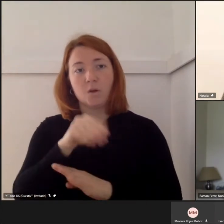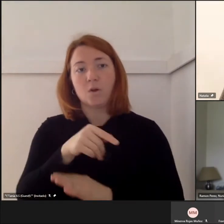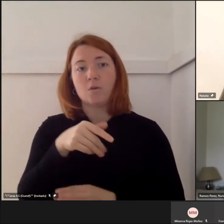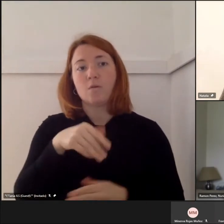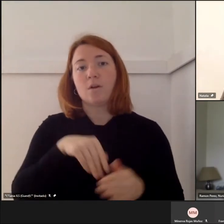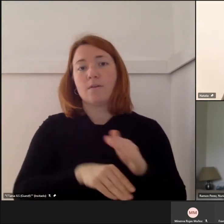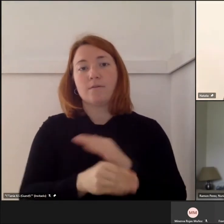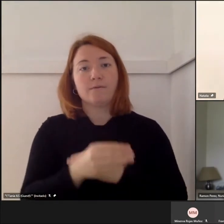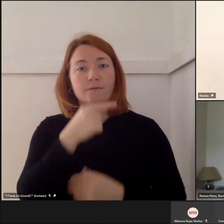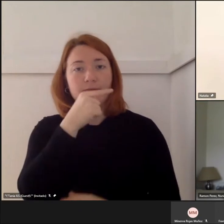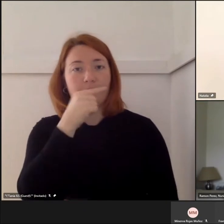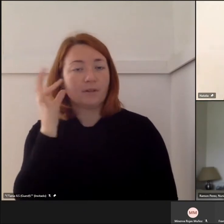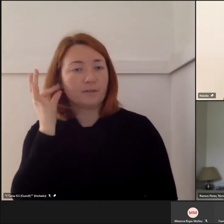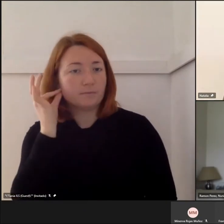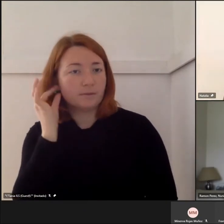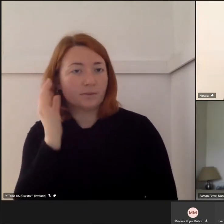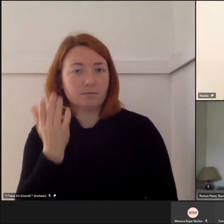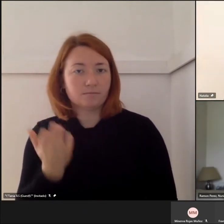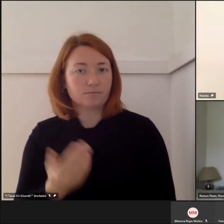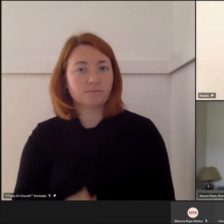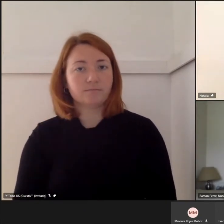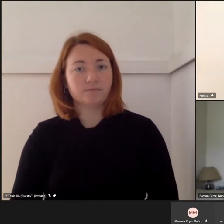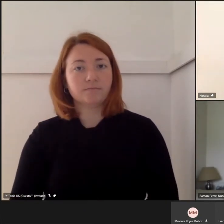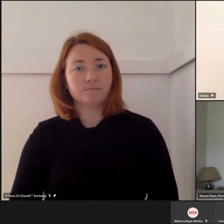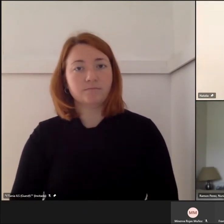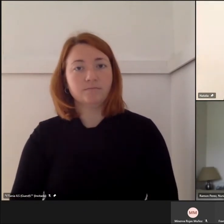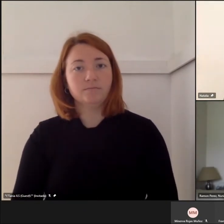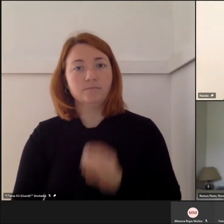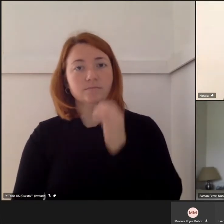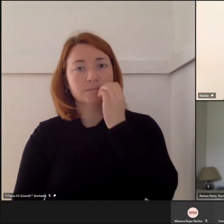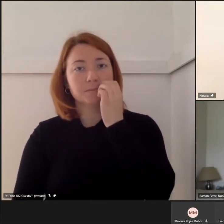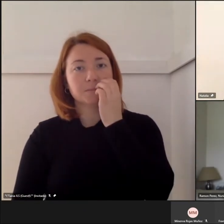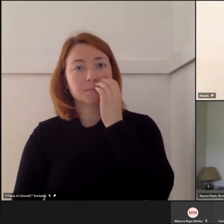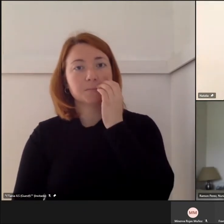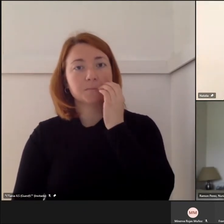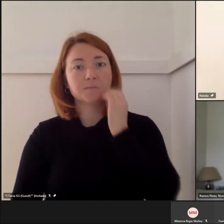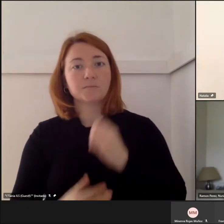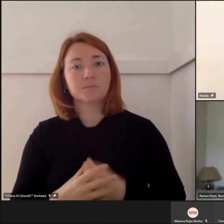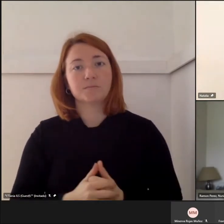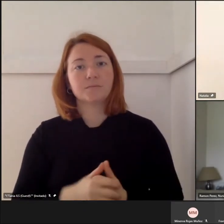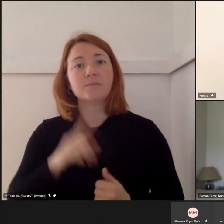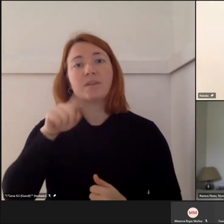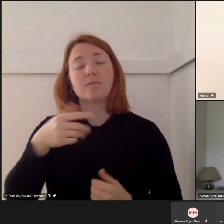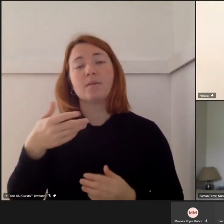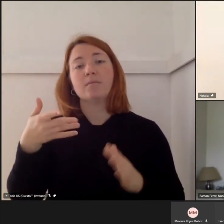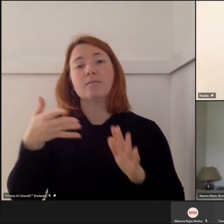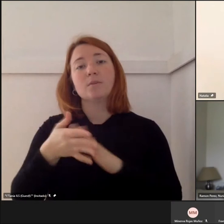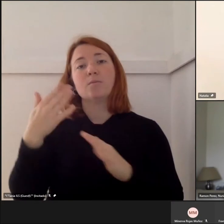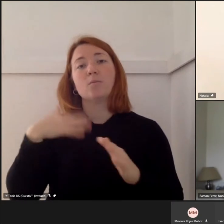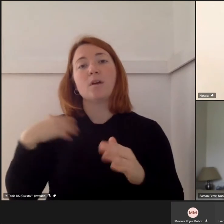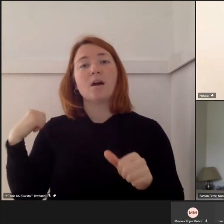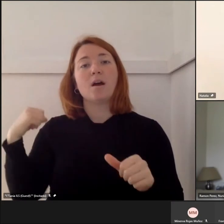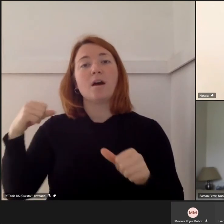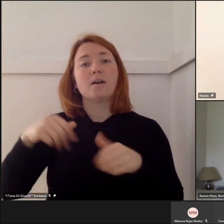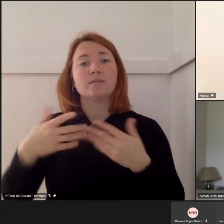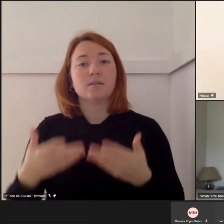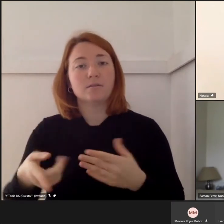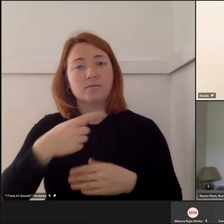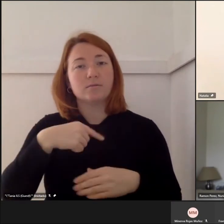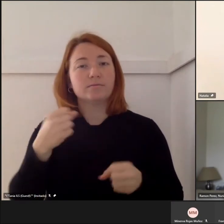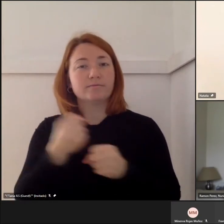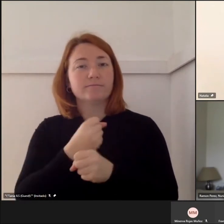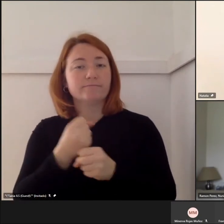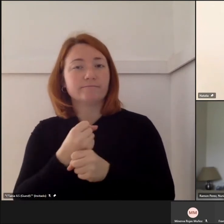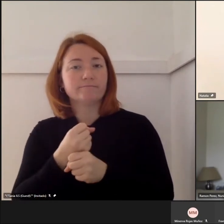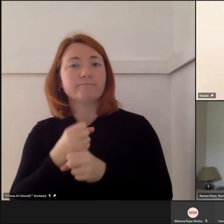les persones que tinguis al teu càrrec, no? I també obrir la mirada, perquè fins ara treballàvem molt potser amb la lògica això de conciliació